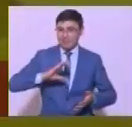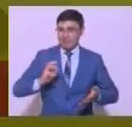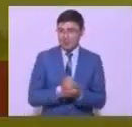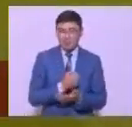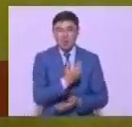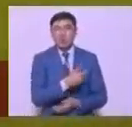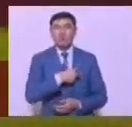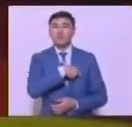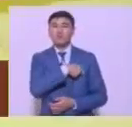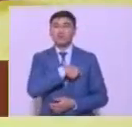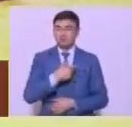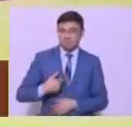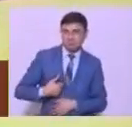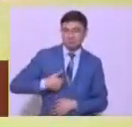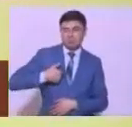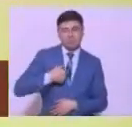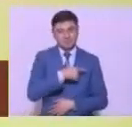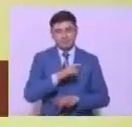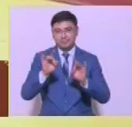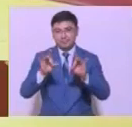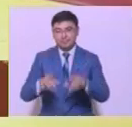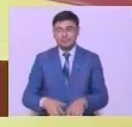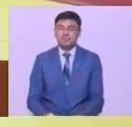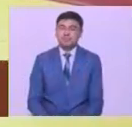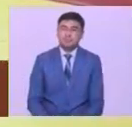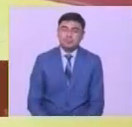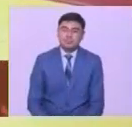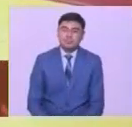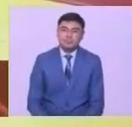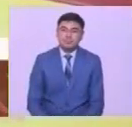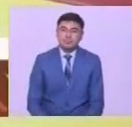который сумел прославить Казахстан на международном уровне.